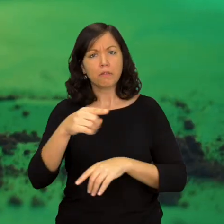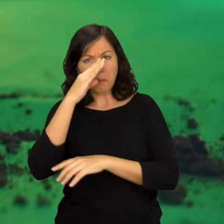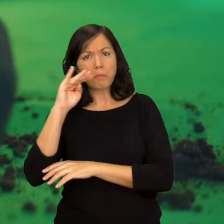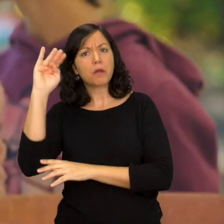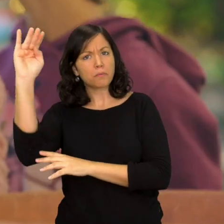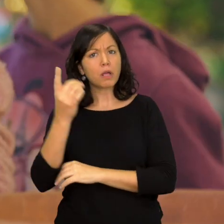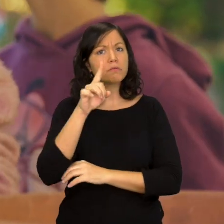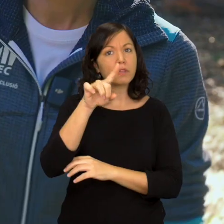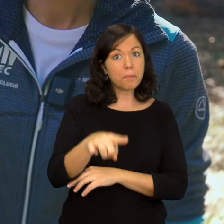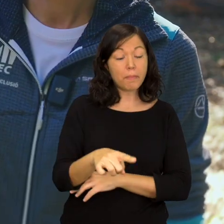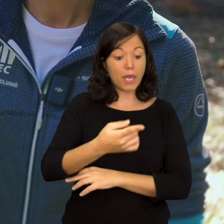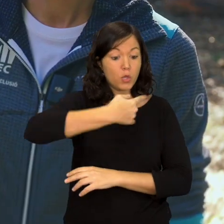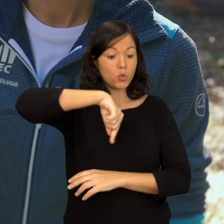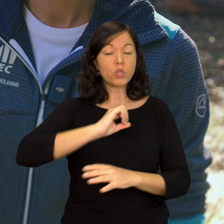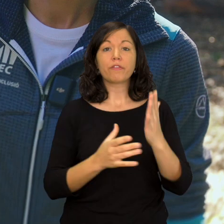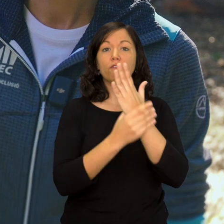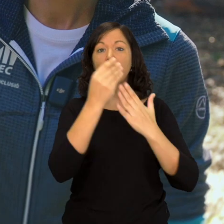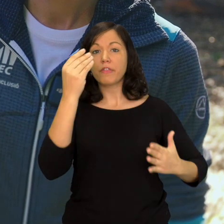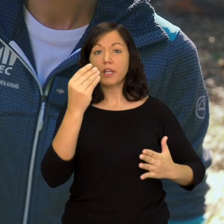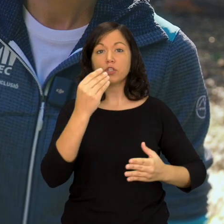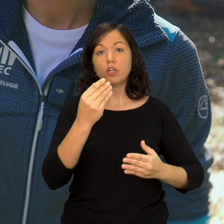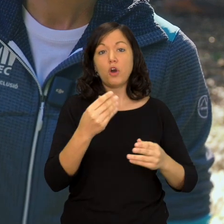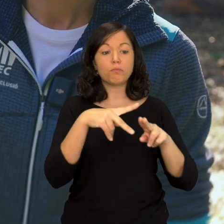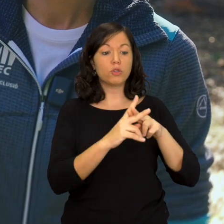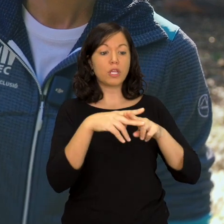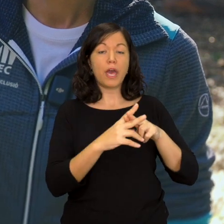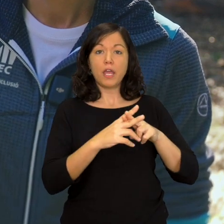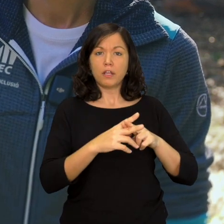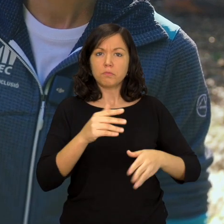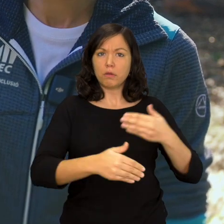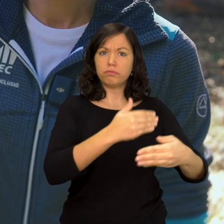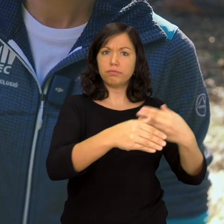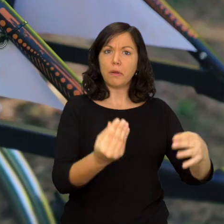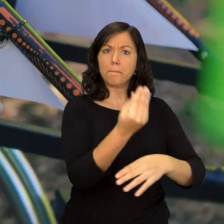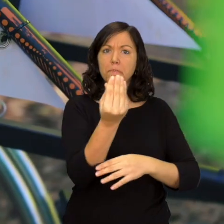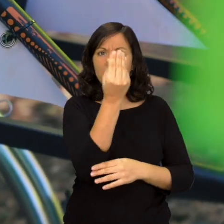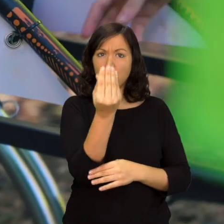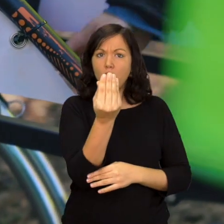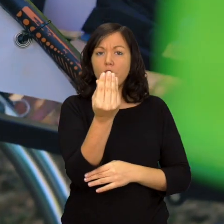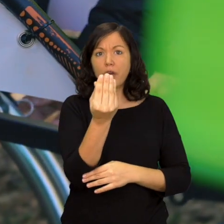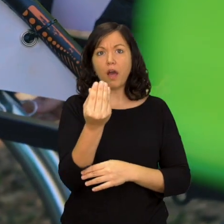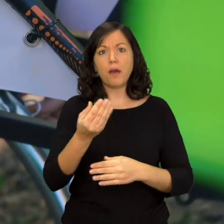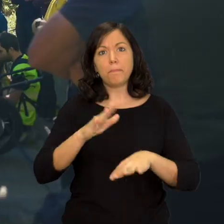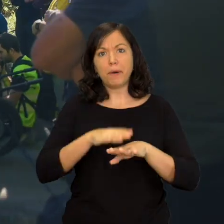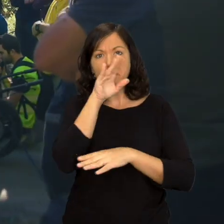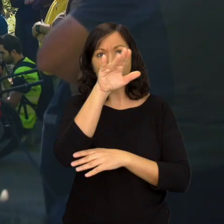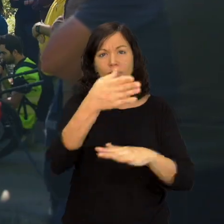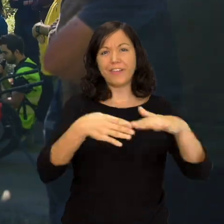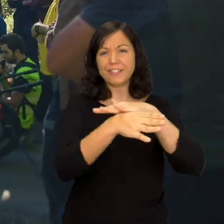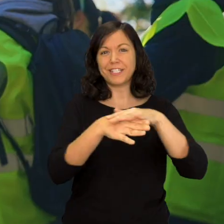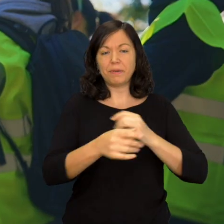com per la gent més gran. I nosaltres, per la part que ens toca des de la Federació, hem aportat aquestes eines de progressió doncs, per donar accessibilitat a la muntanya.